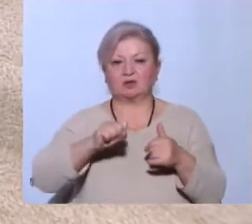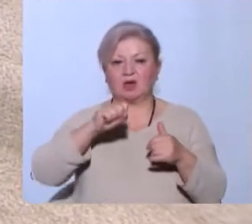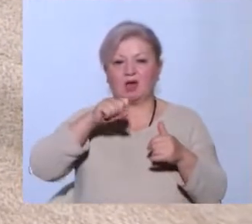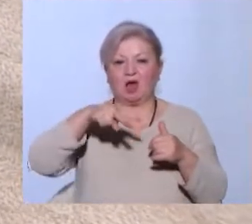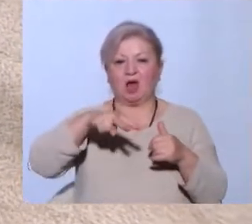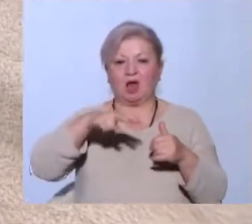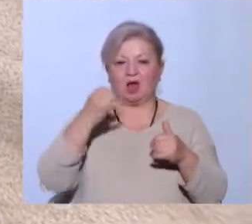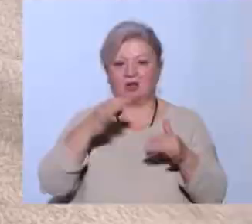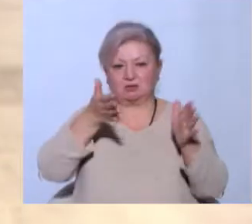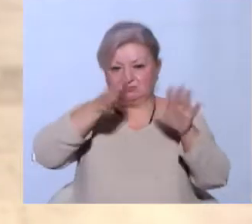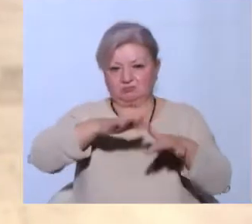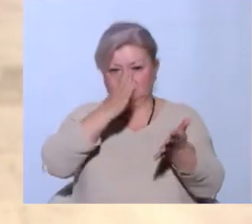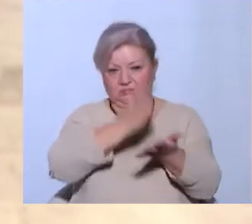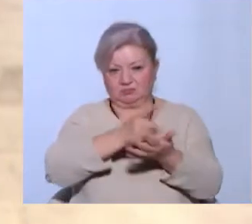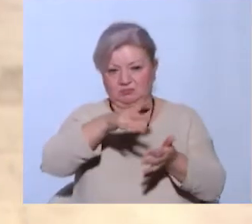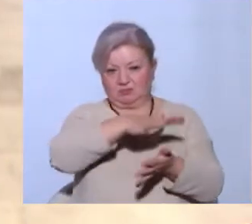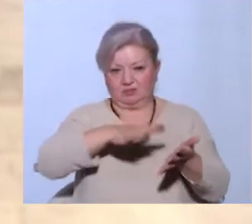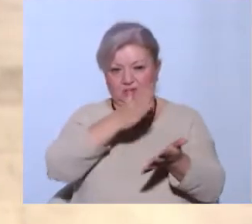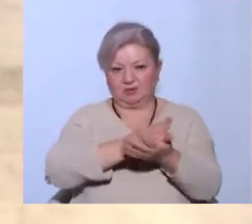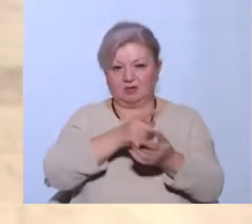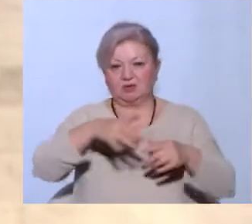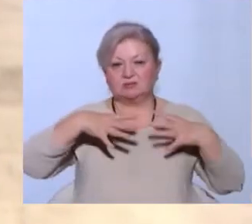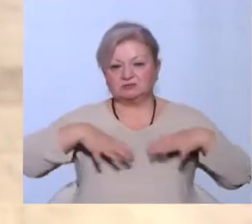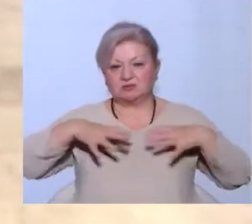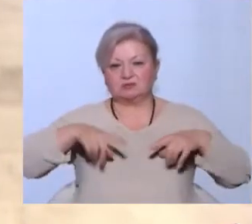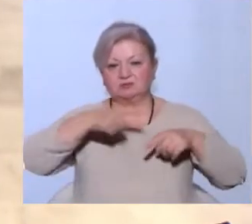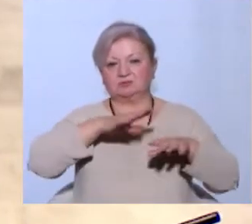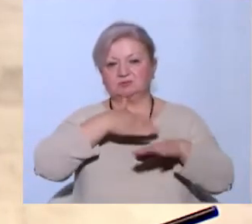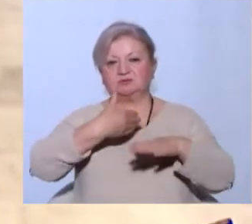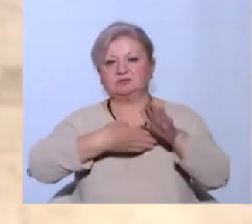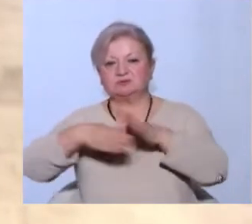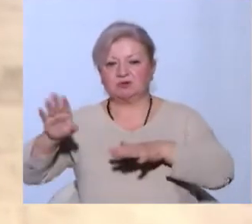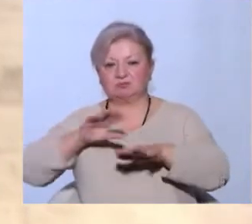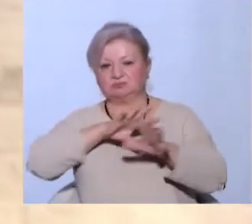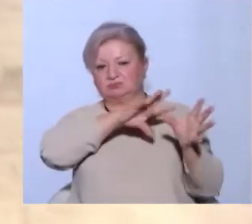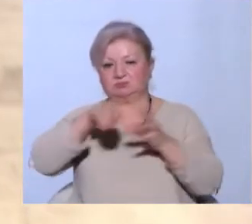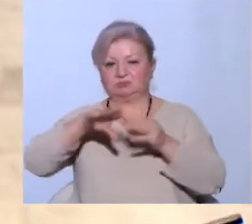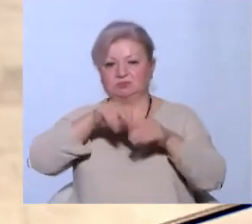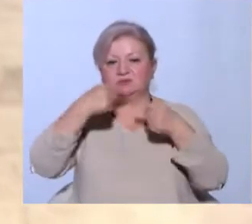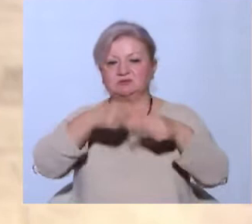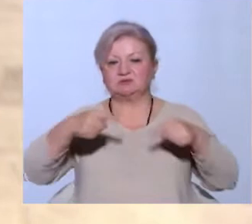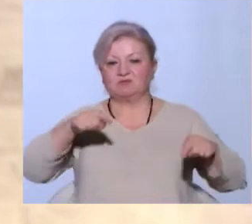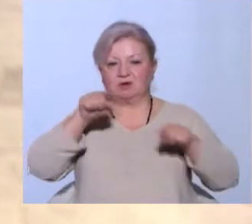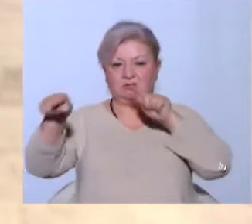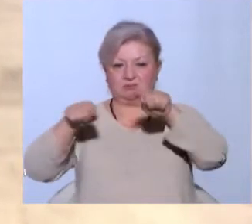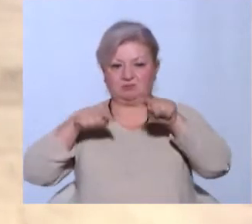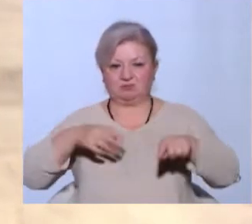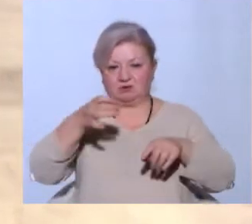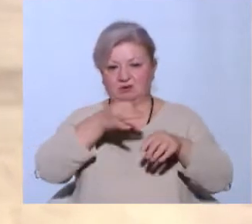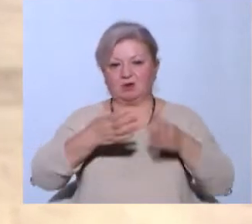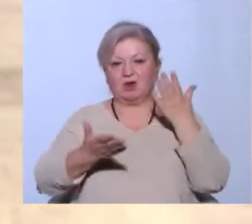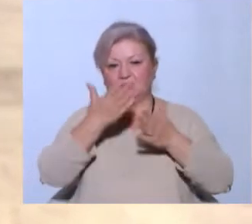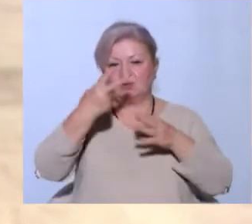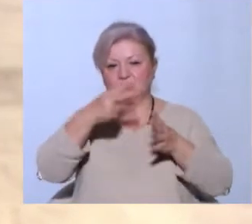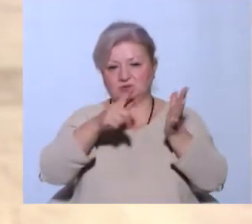შემორჩენილი. დევნილი მოსახლეობა, რომელიც საქართველოს დანარჩენ რეგიონებშია გადმოსახლებული. ალბათ 27